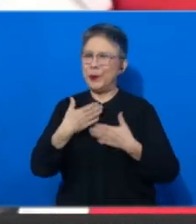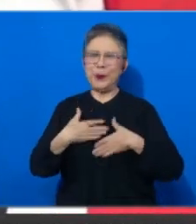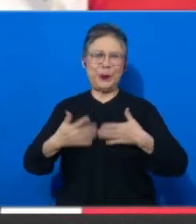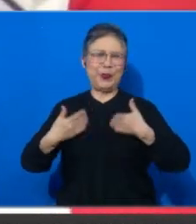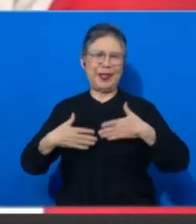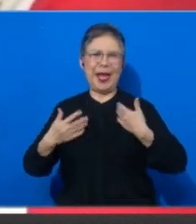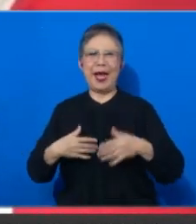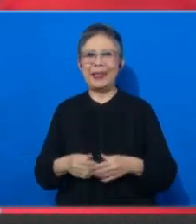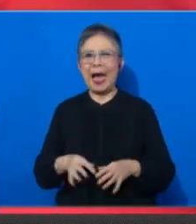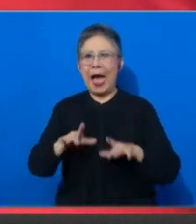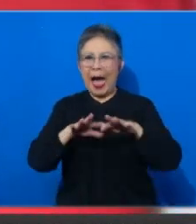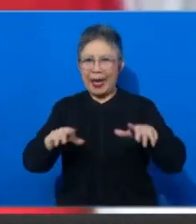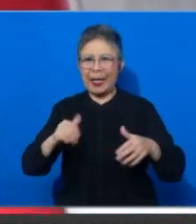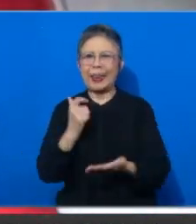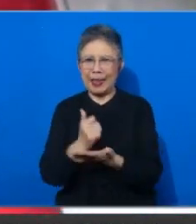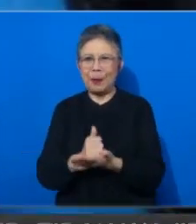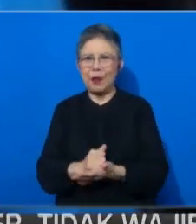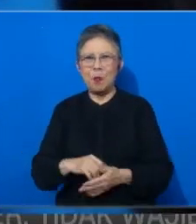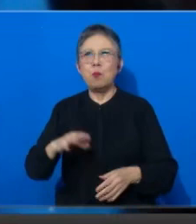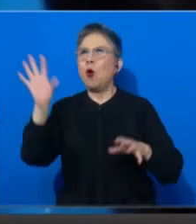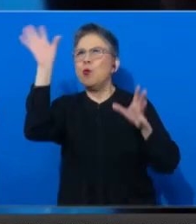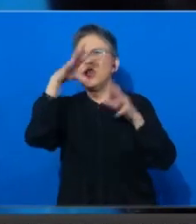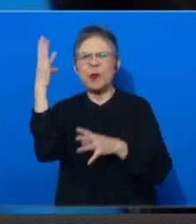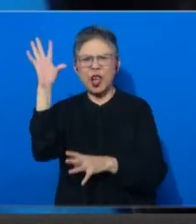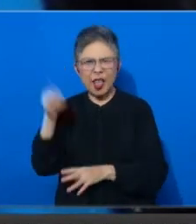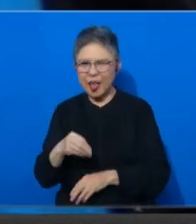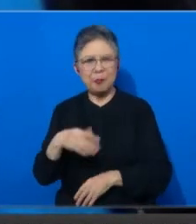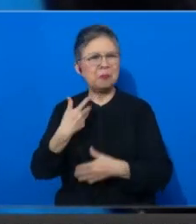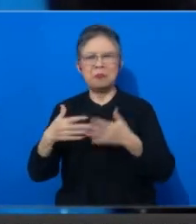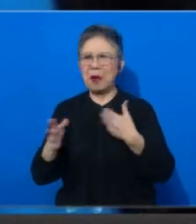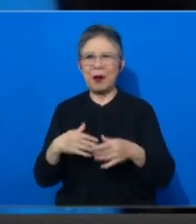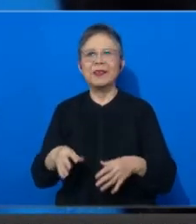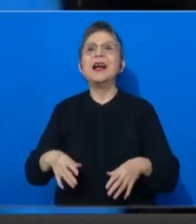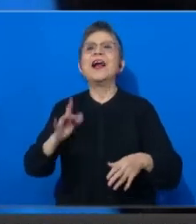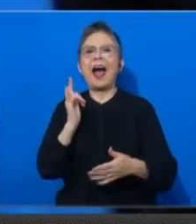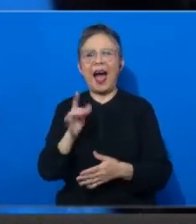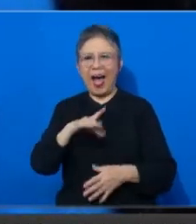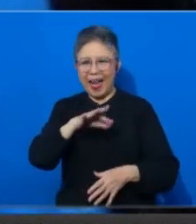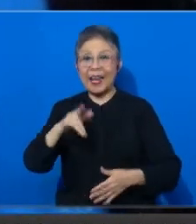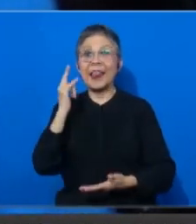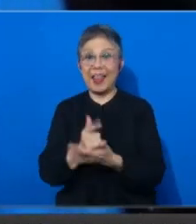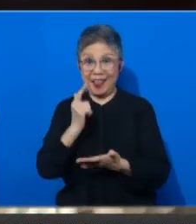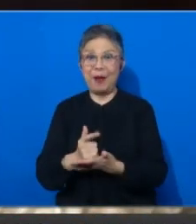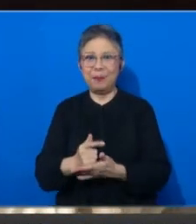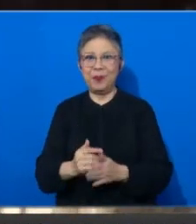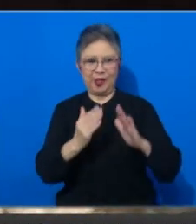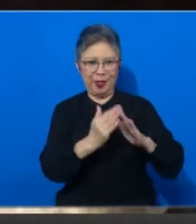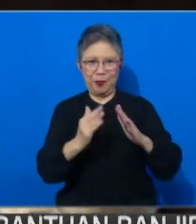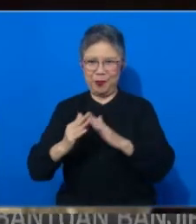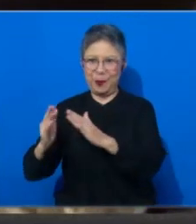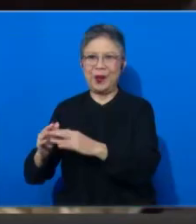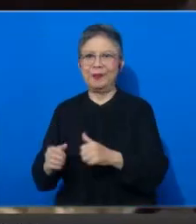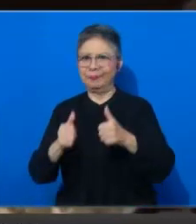mengalami krisis air bersih meskipun saat musim kemarau. Air bersih sudah bisa didapatkan di masing-masing rumah melalui pipa